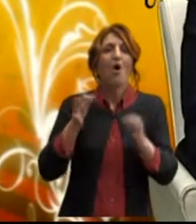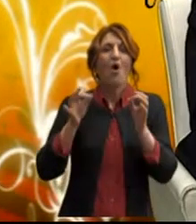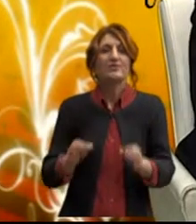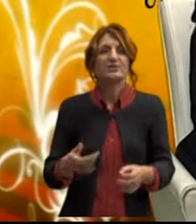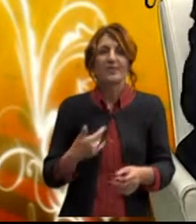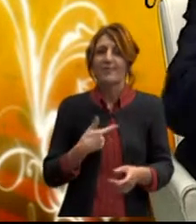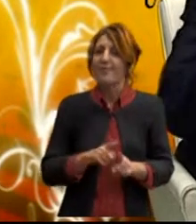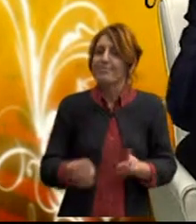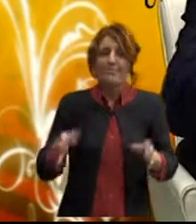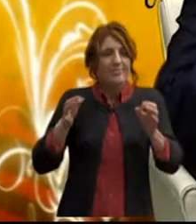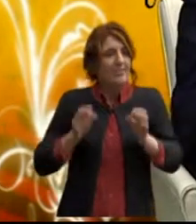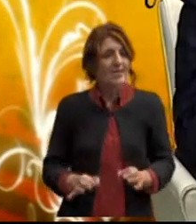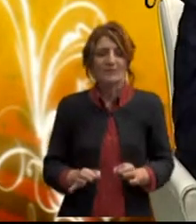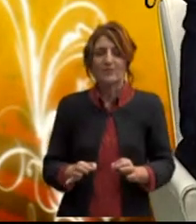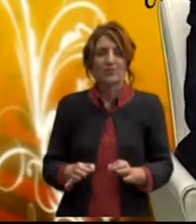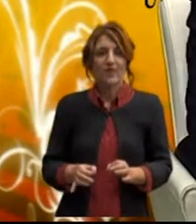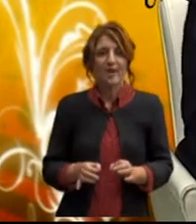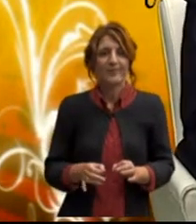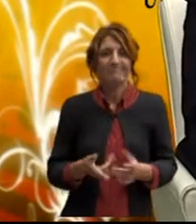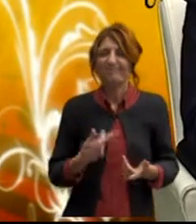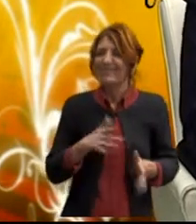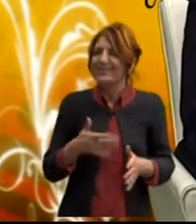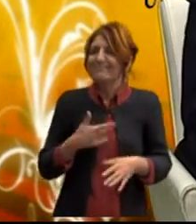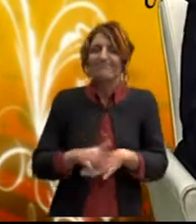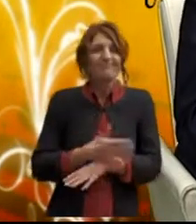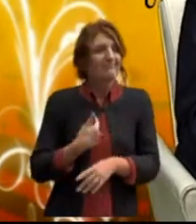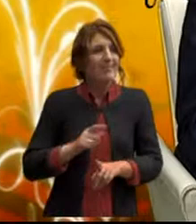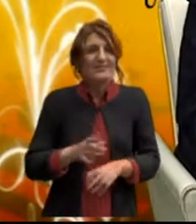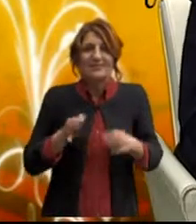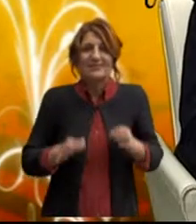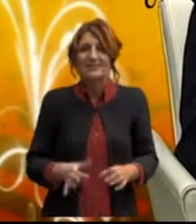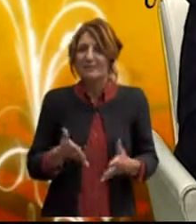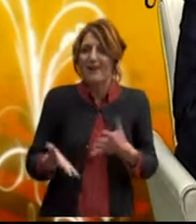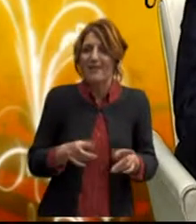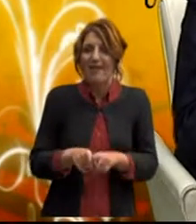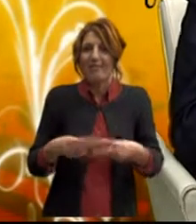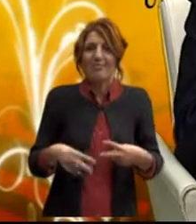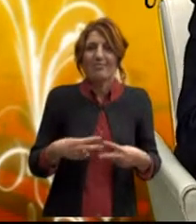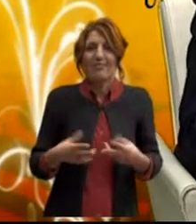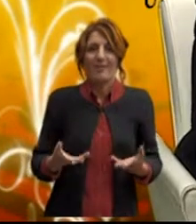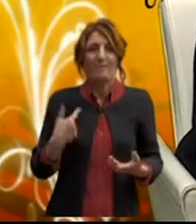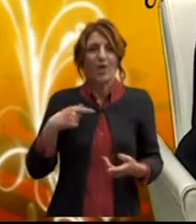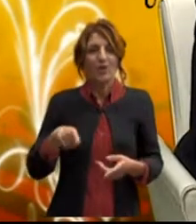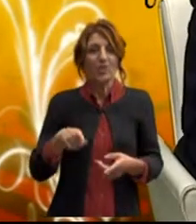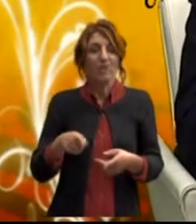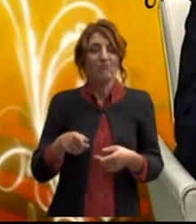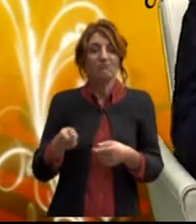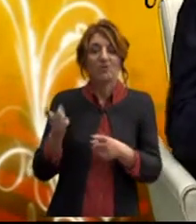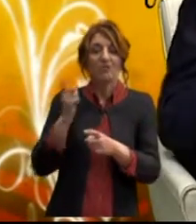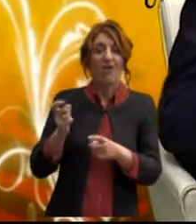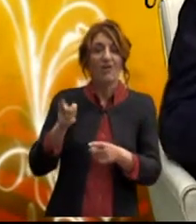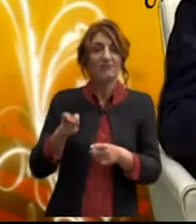nesigurnosti i bespomoćnosti su vam vrlo bliski. I osjećaj nesigurnosti, je nešto što prethodi depresiji. Kad je